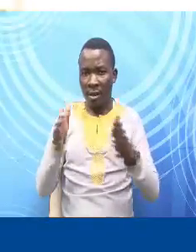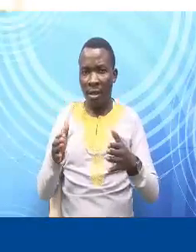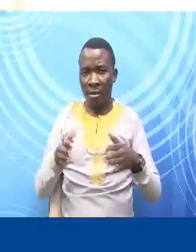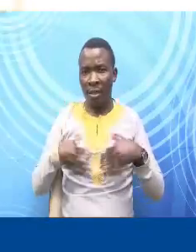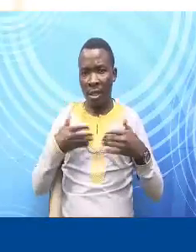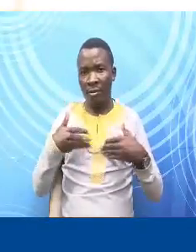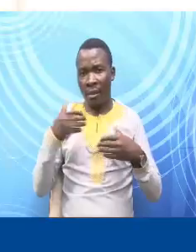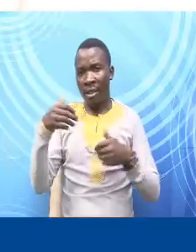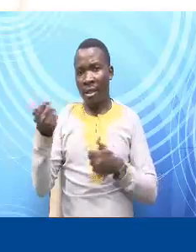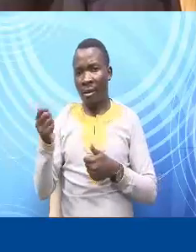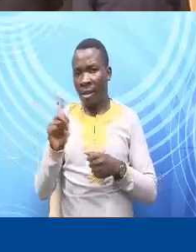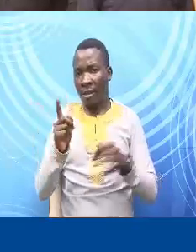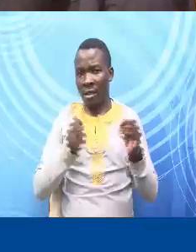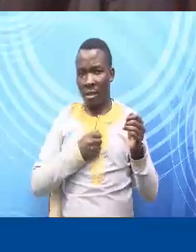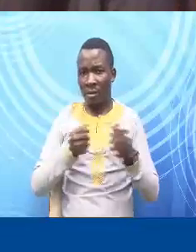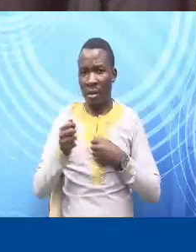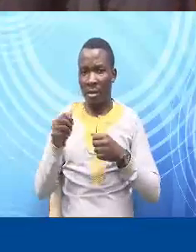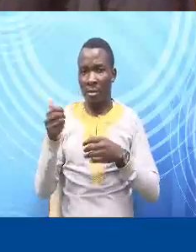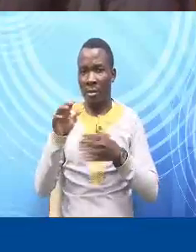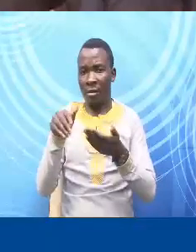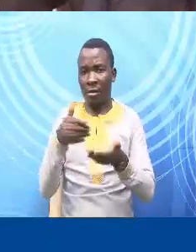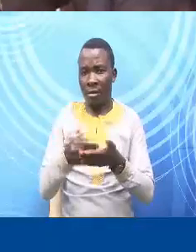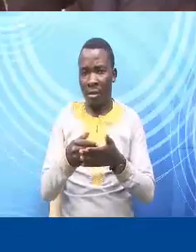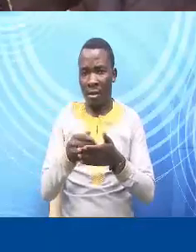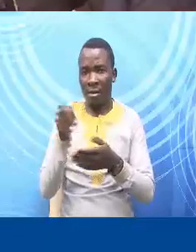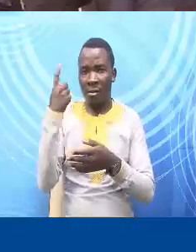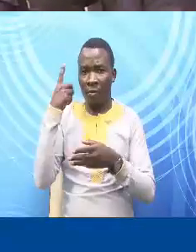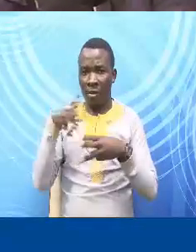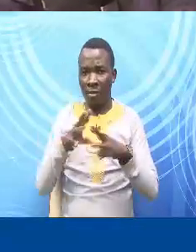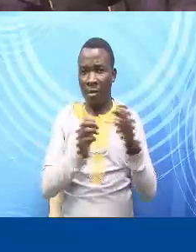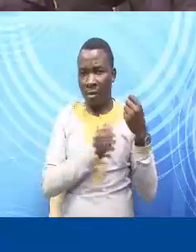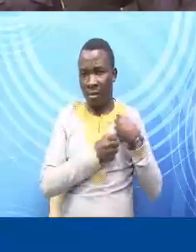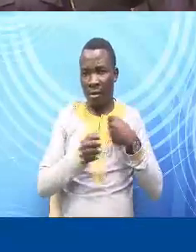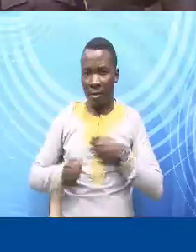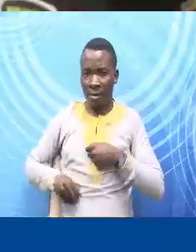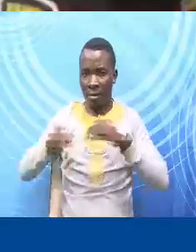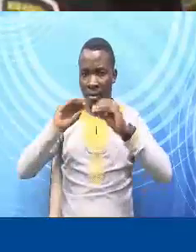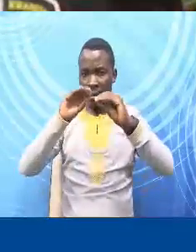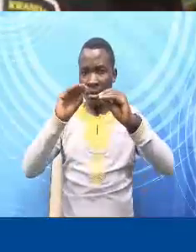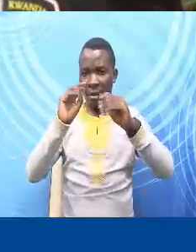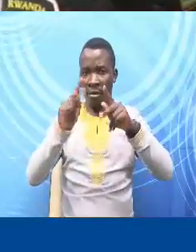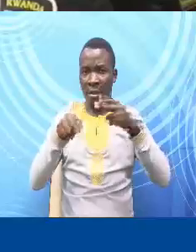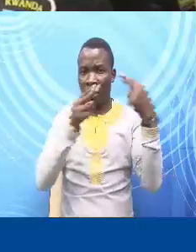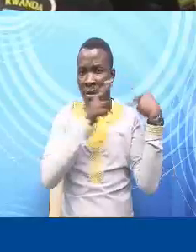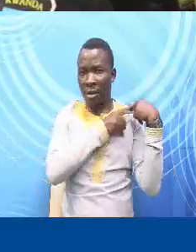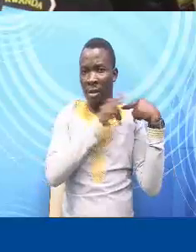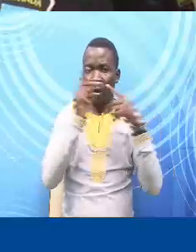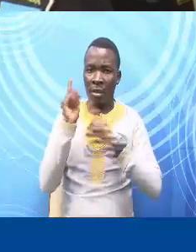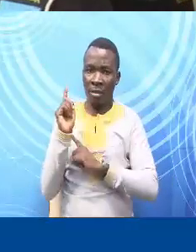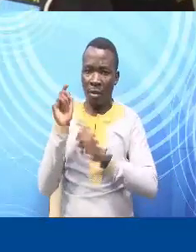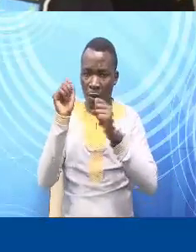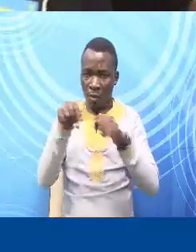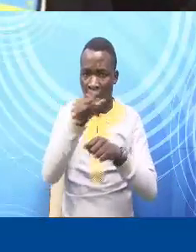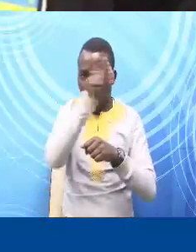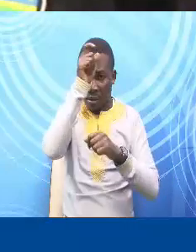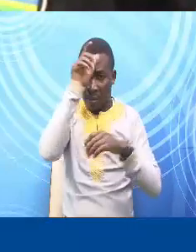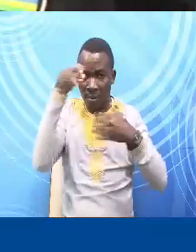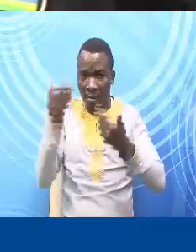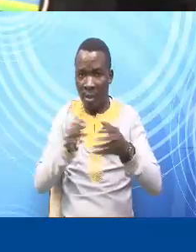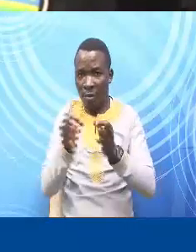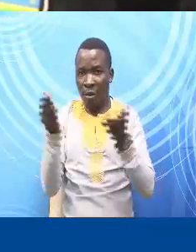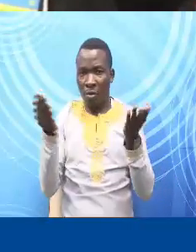n'abatari abanyarwanda abaturarwanda wumvise uburyo ubutwari bw'u Rwanda babwigisha abashinzwe umutekano ushobora kwibaza icyo